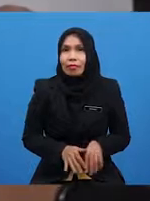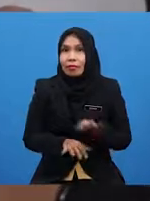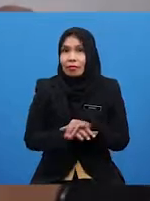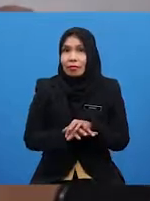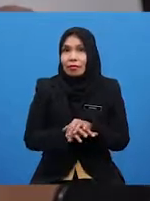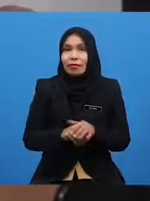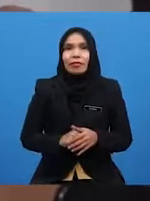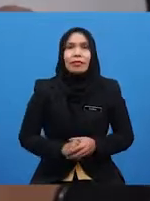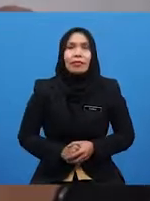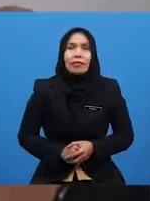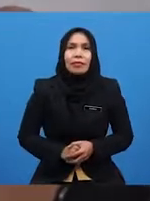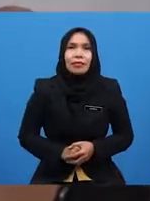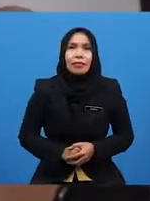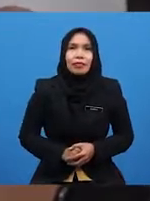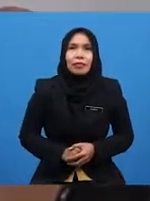yang dipilih.